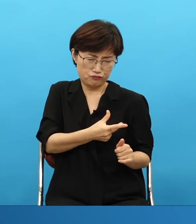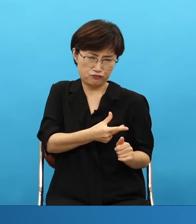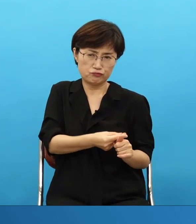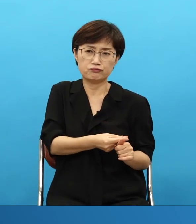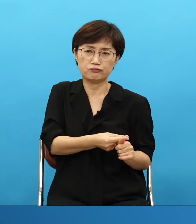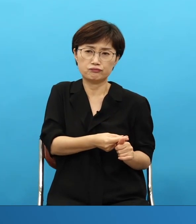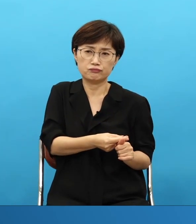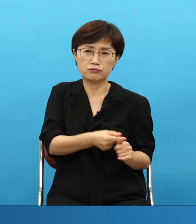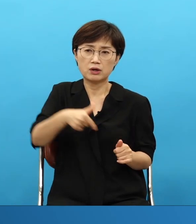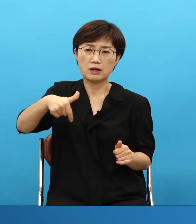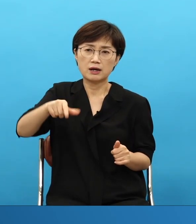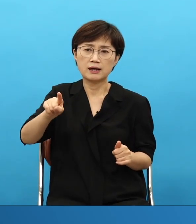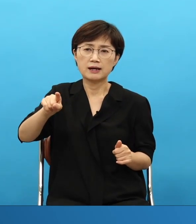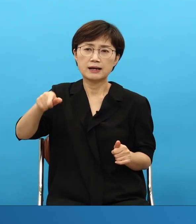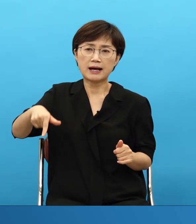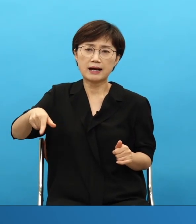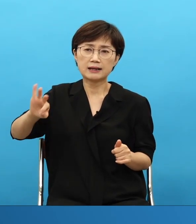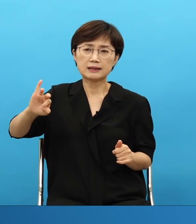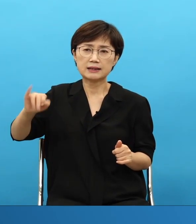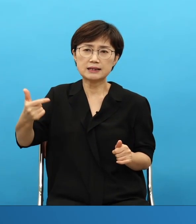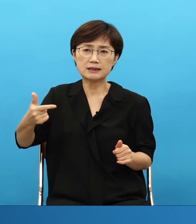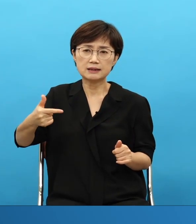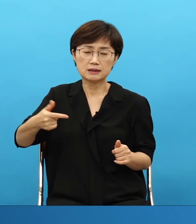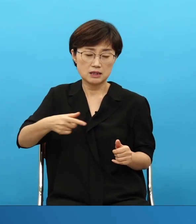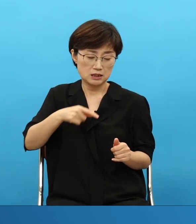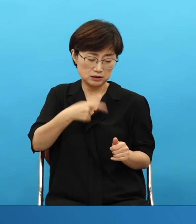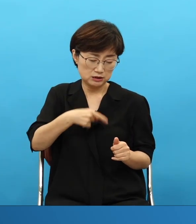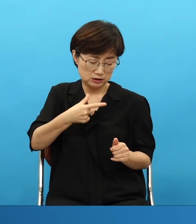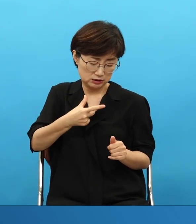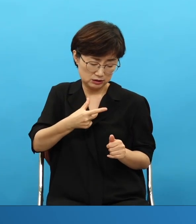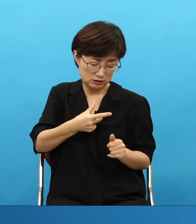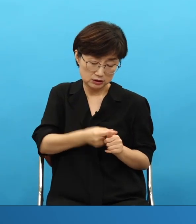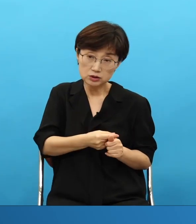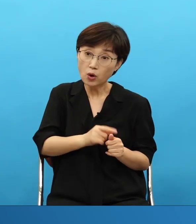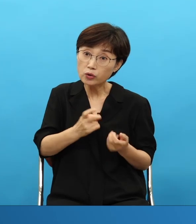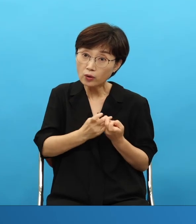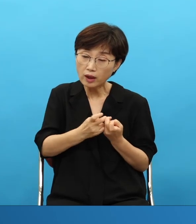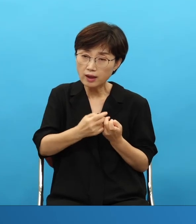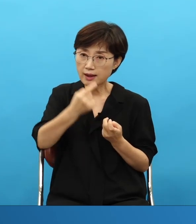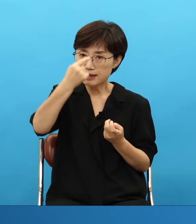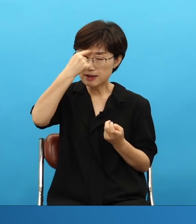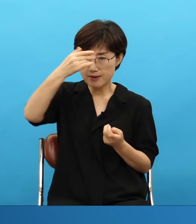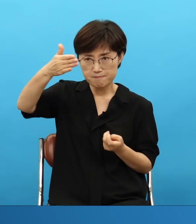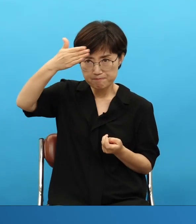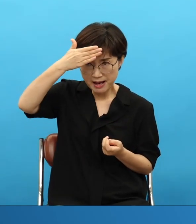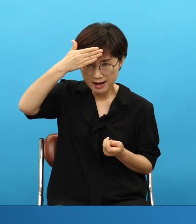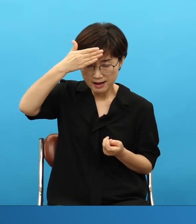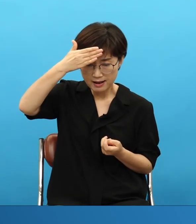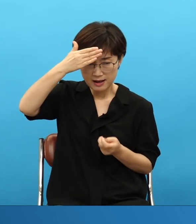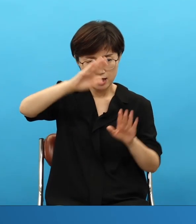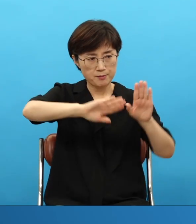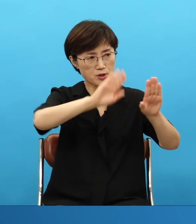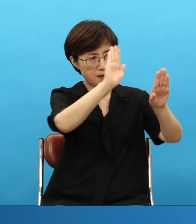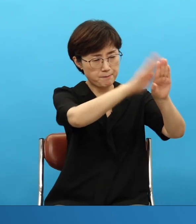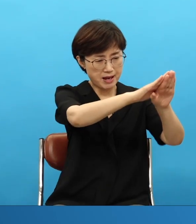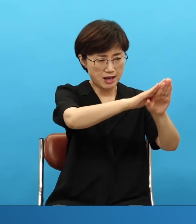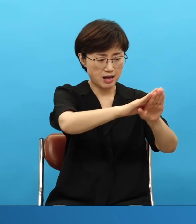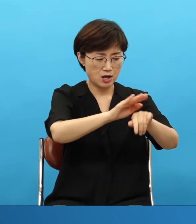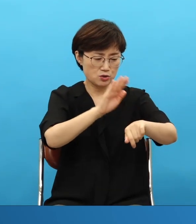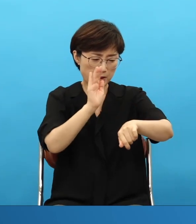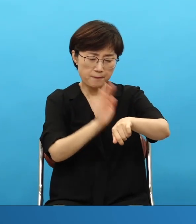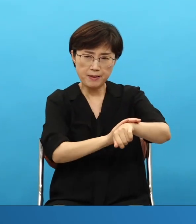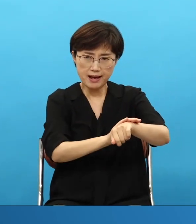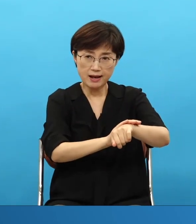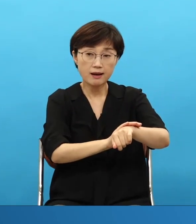posterity. 각인시켜. Not just teach, you must imprint them 이마에, 손목에, 벽에. on your foreheads, your hands, the